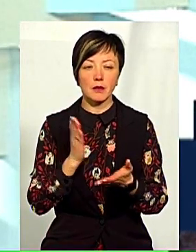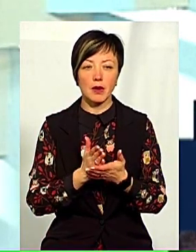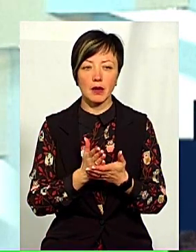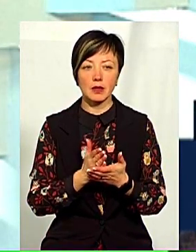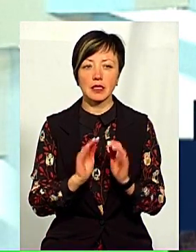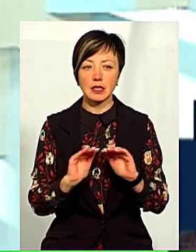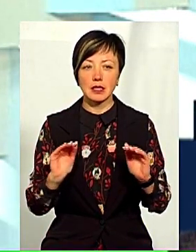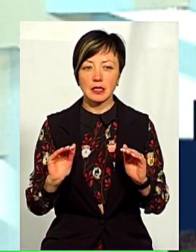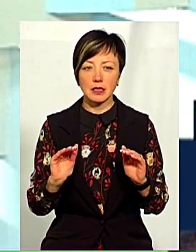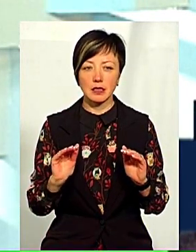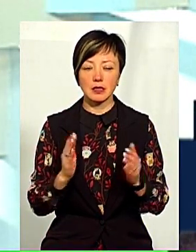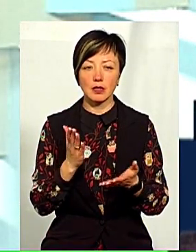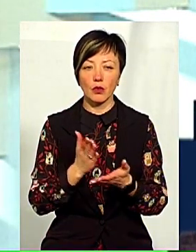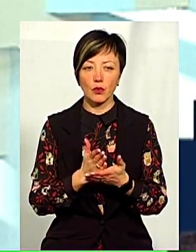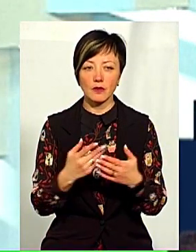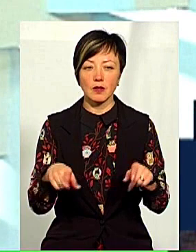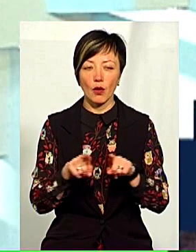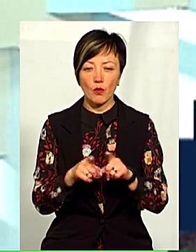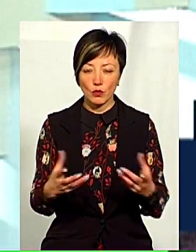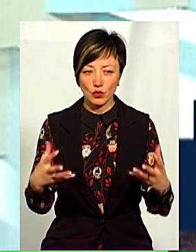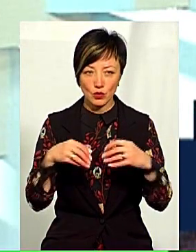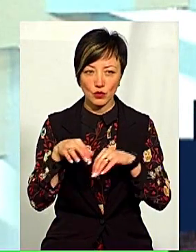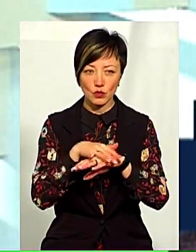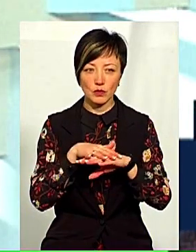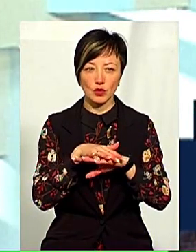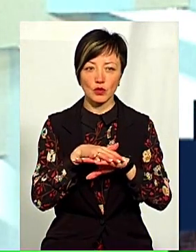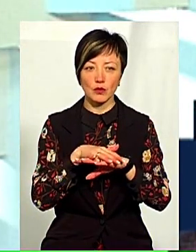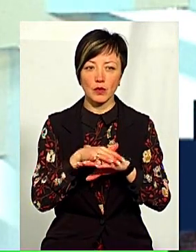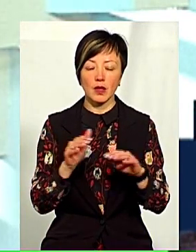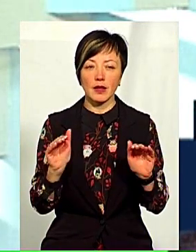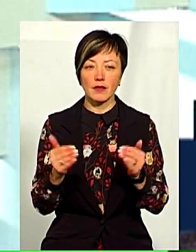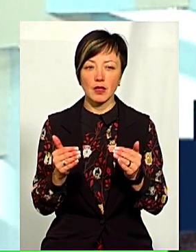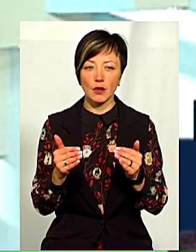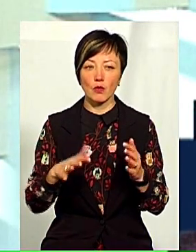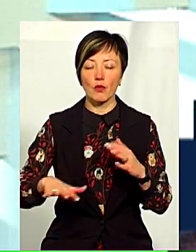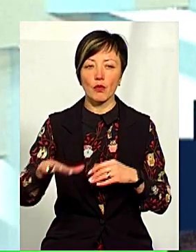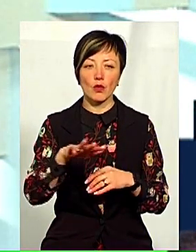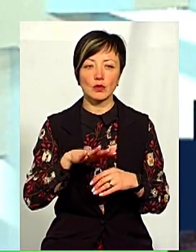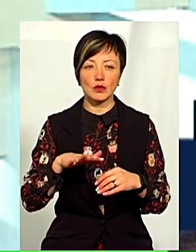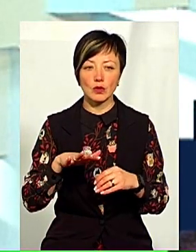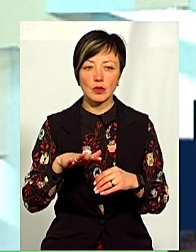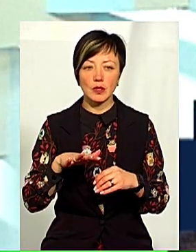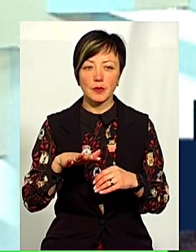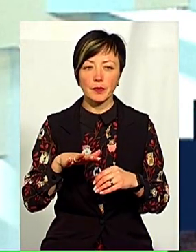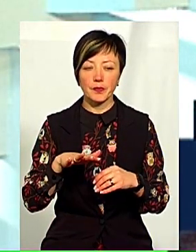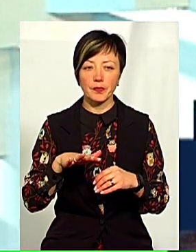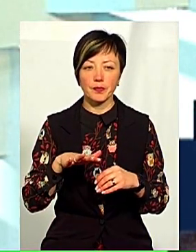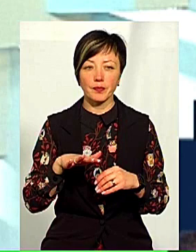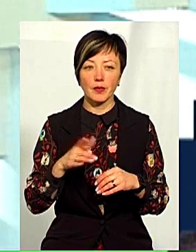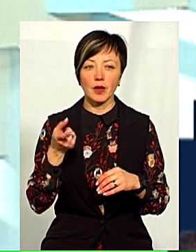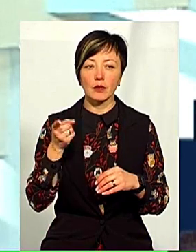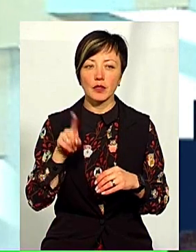діти знаходяться в такому скупченому, досить невеликому просторі, і причому